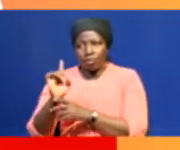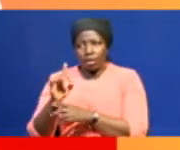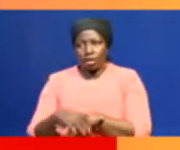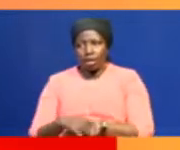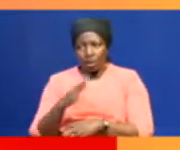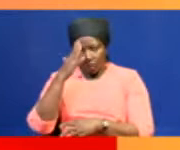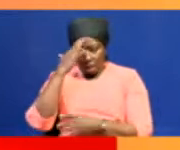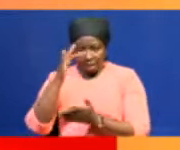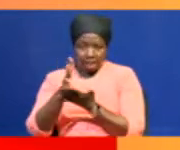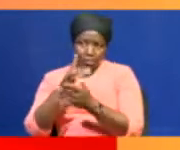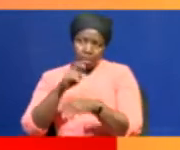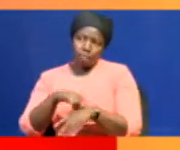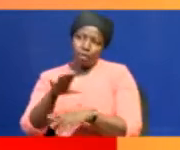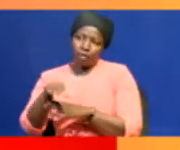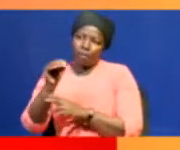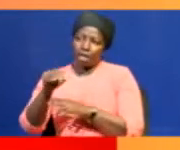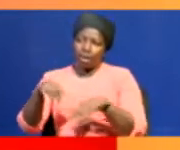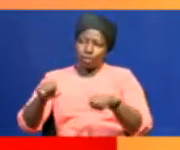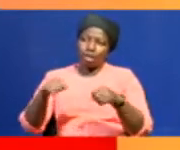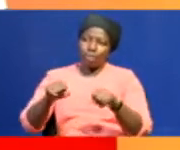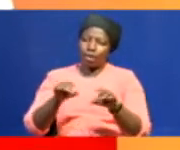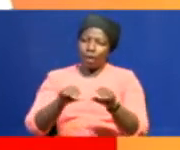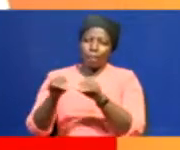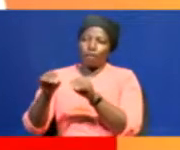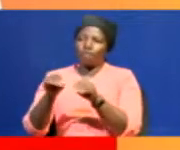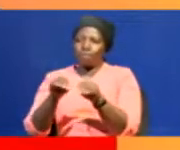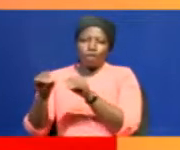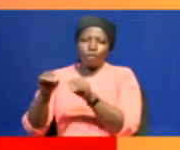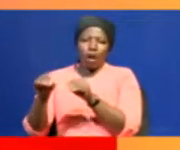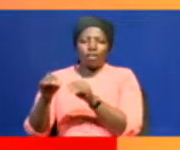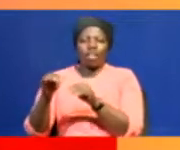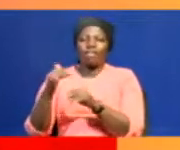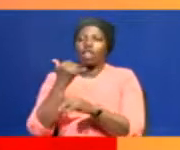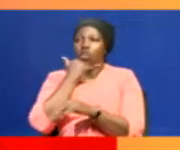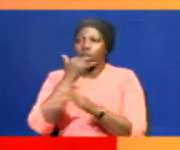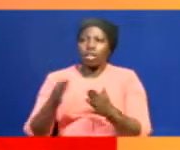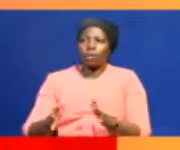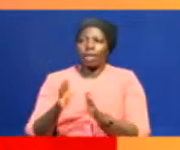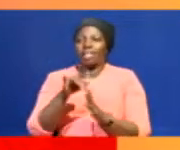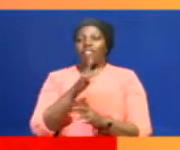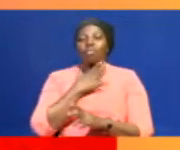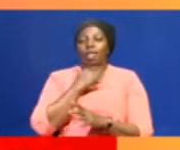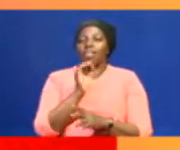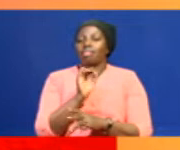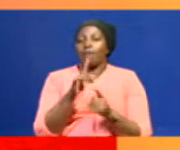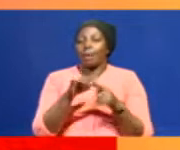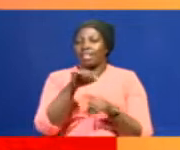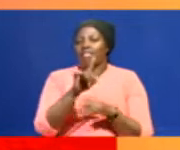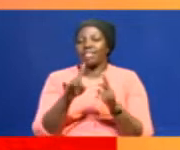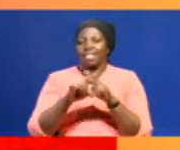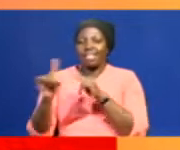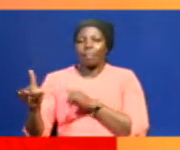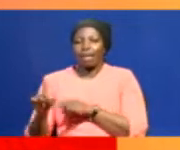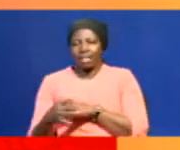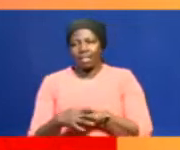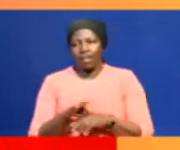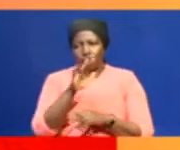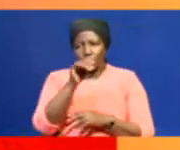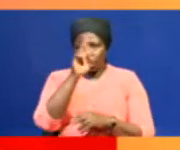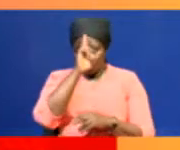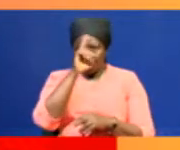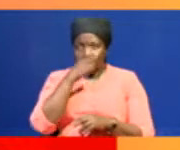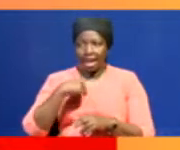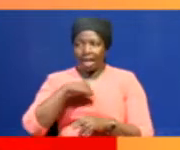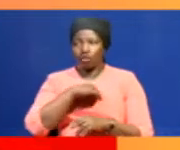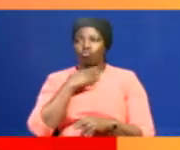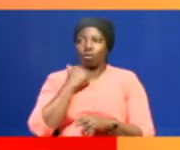sometimes unapata pikipiki inapita wrong side. Sikutaka kwa huyo mtu anatoroka asishikwe. Sasa ndio tunataka tutoe hizi vitu zote vizuizi